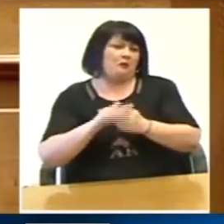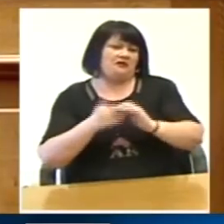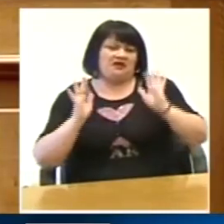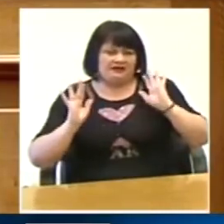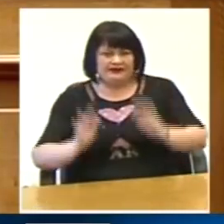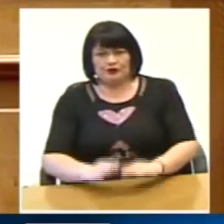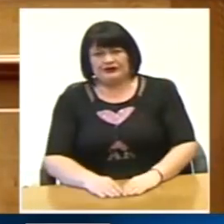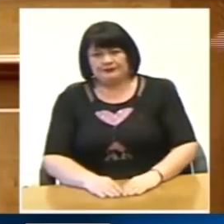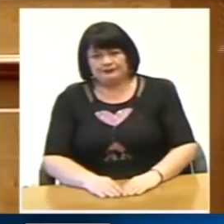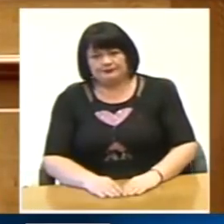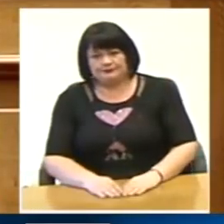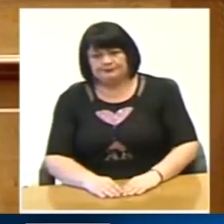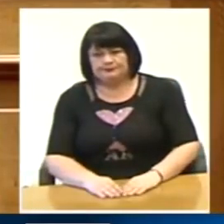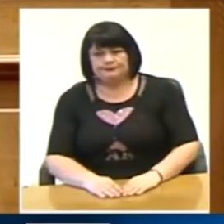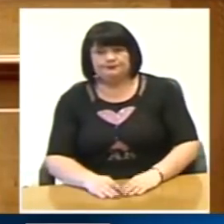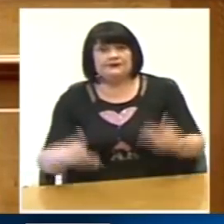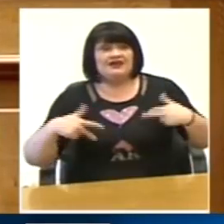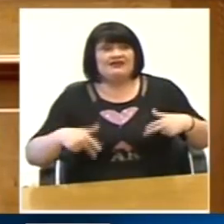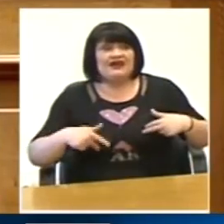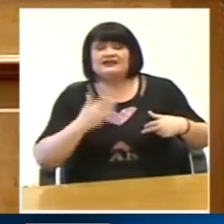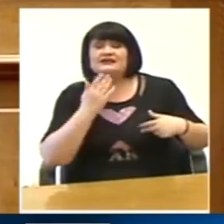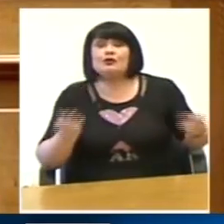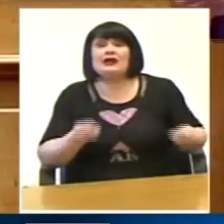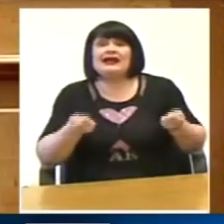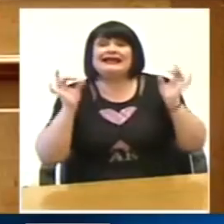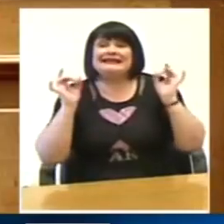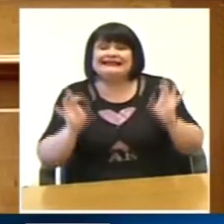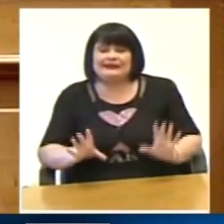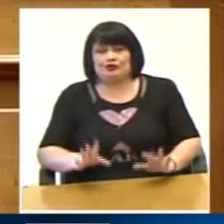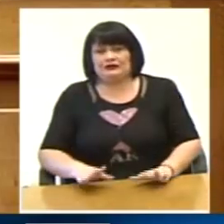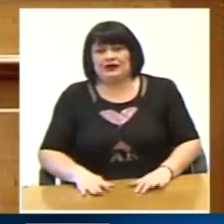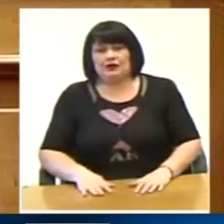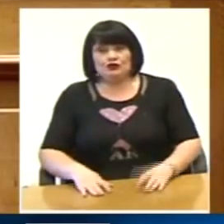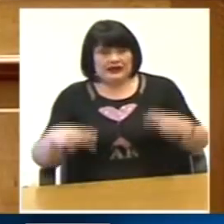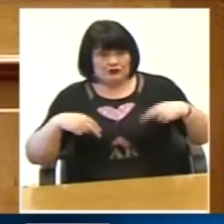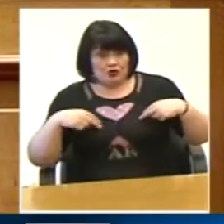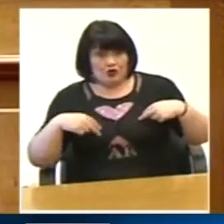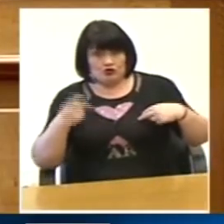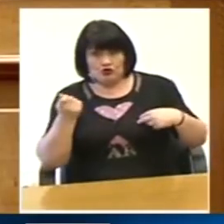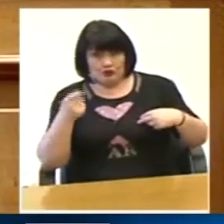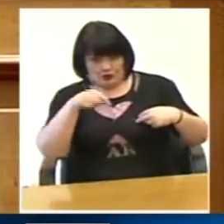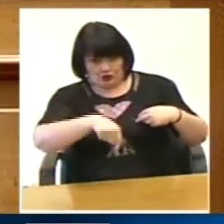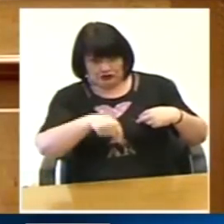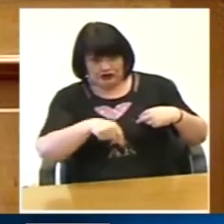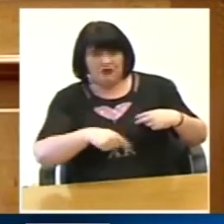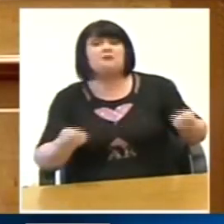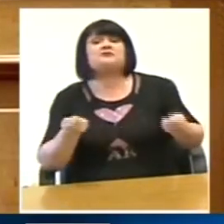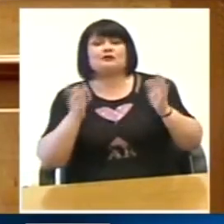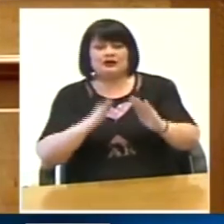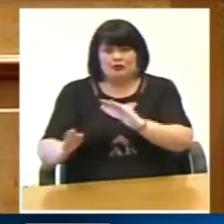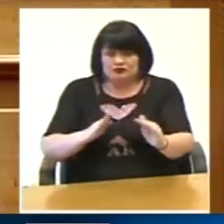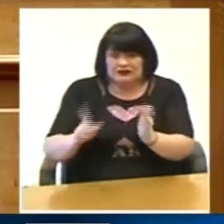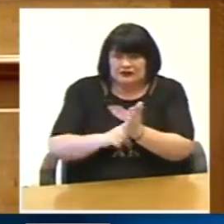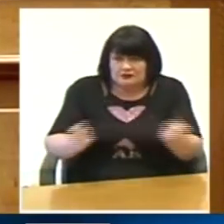απέναντι σε αυτό βεβαίως καμία κυβέρνηση δεν μπορεί να κάνει τίποτα. Όπως δεν μπορεί να κάνει και ο παριστάμενος υπουργός οικονομικών τίποτα. Να προστατεύσει τους εργαζόμενους,